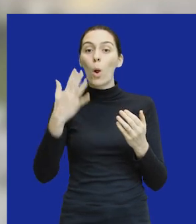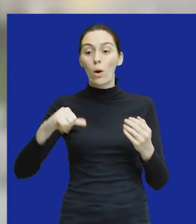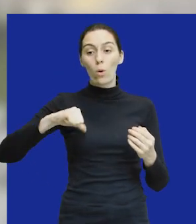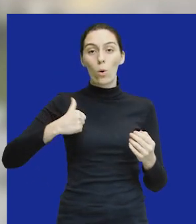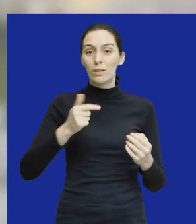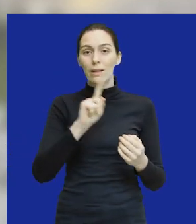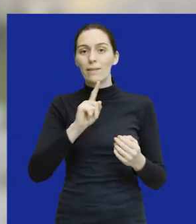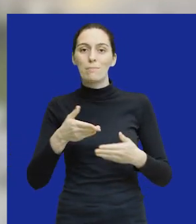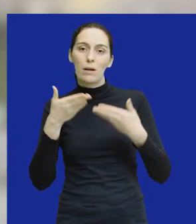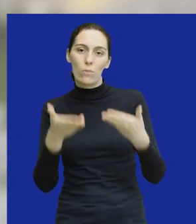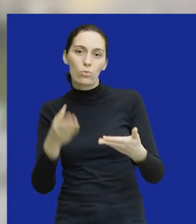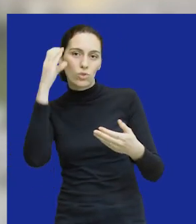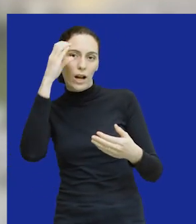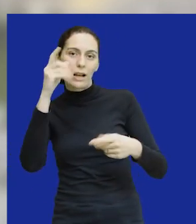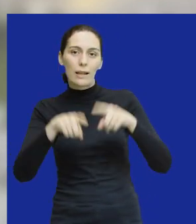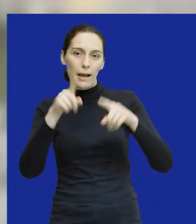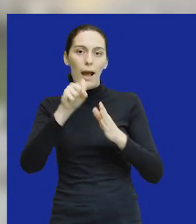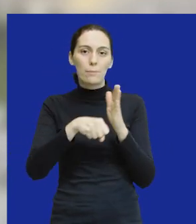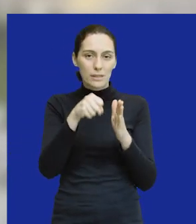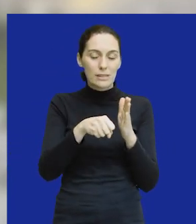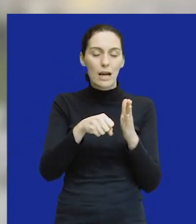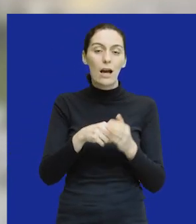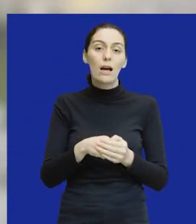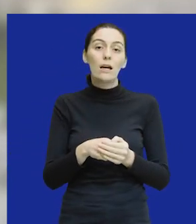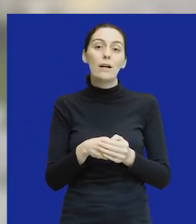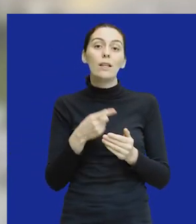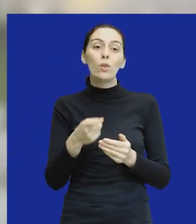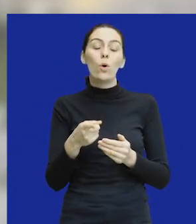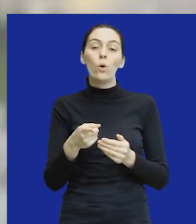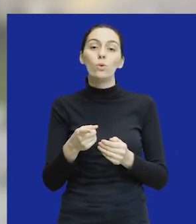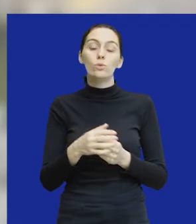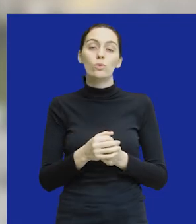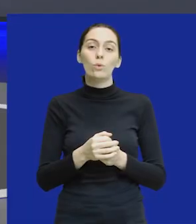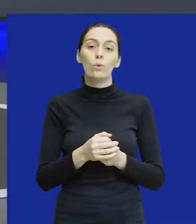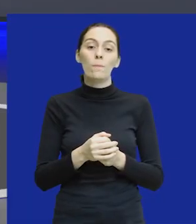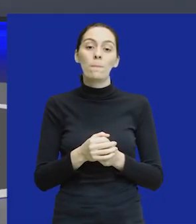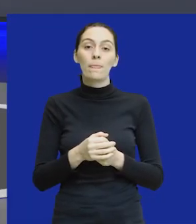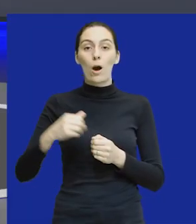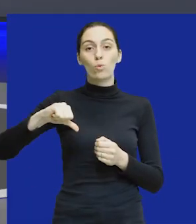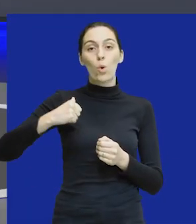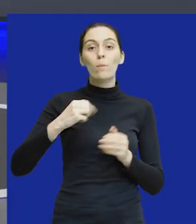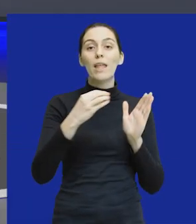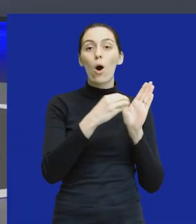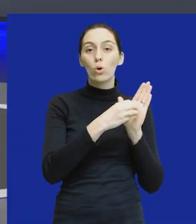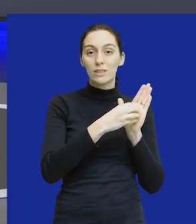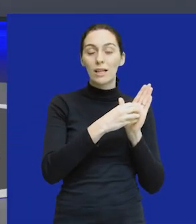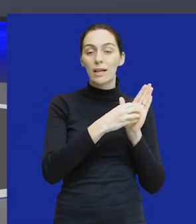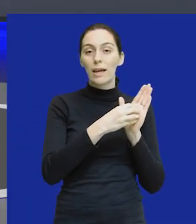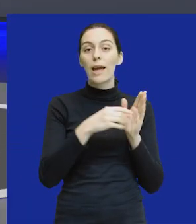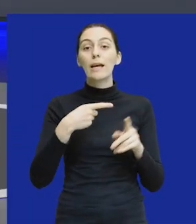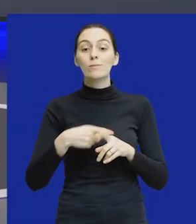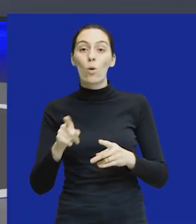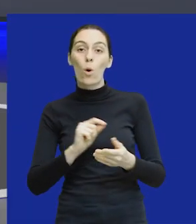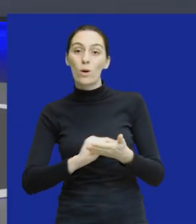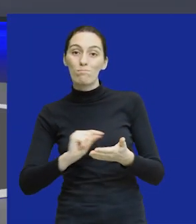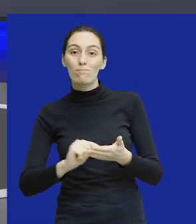nije preporučljivo da se gleda pojedina emisija, to su te dobne oznake baš u svrhu